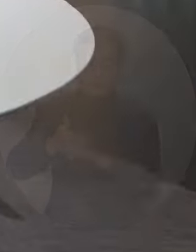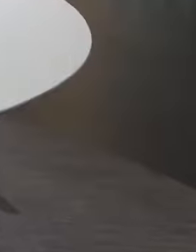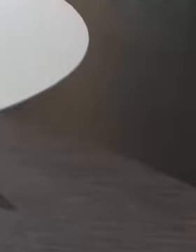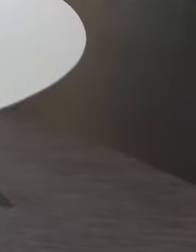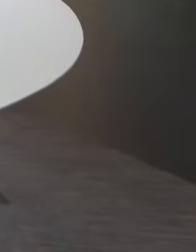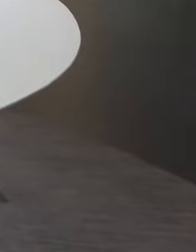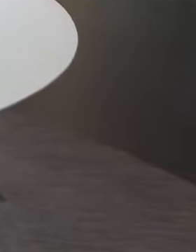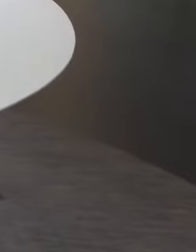들었습니다